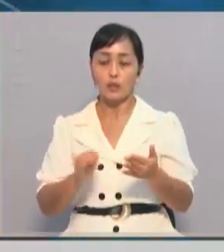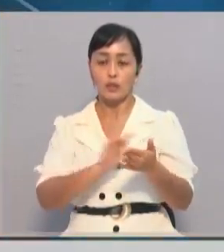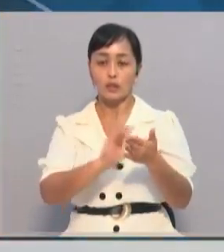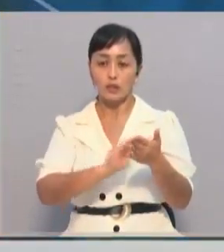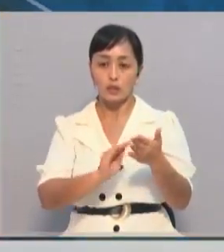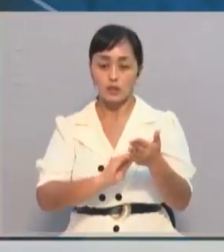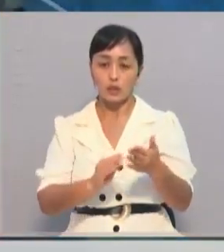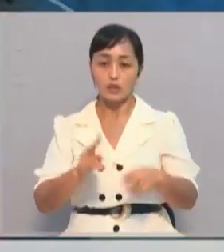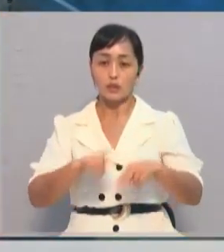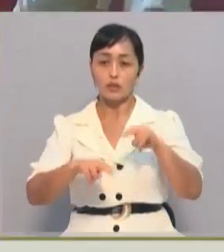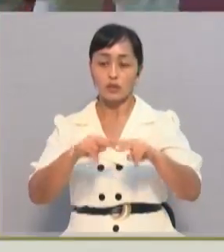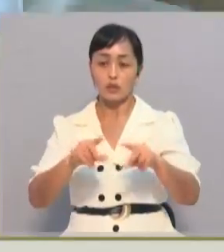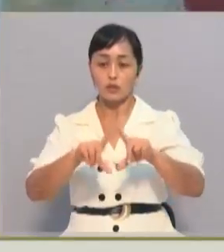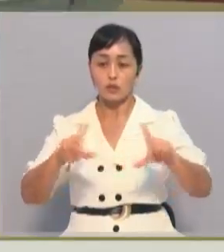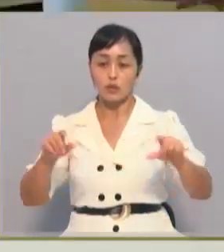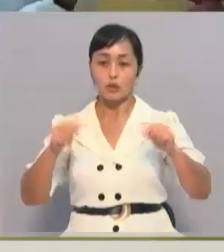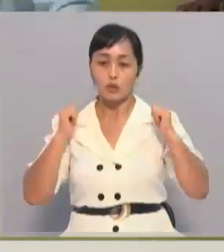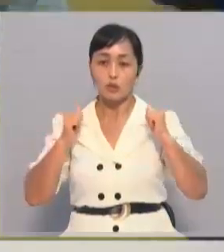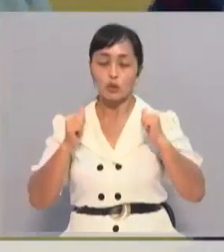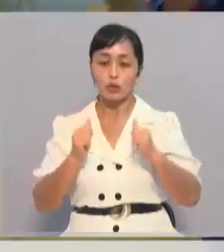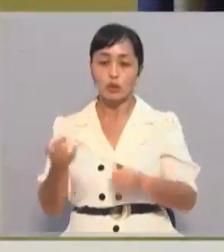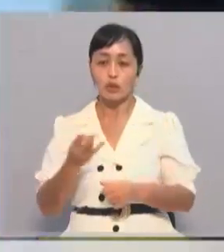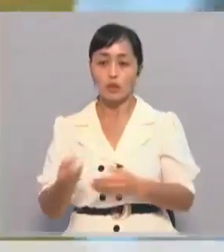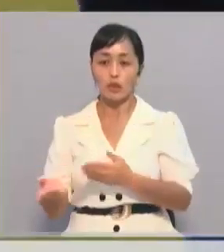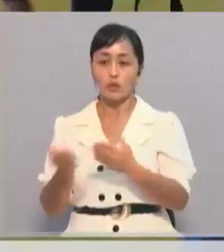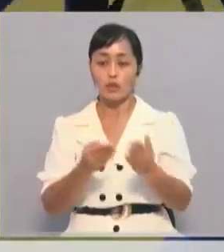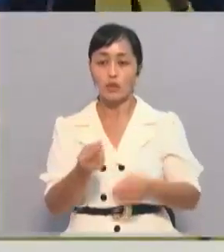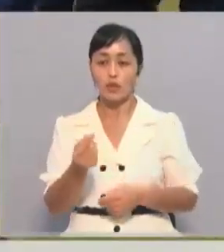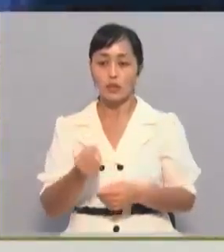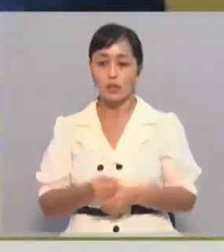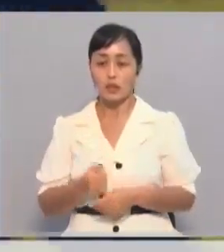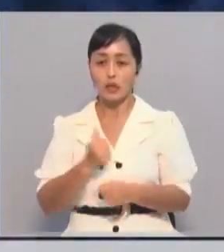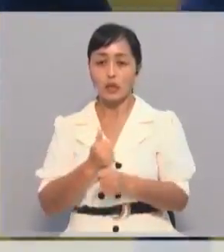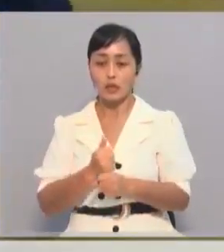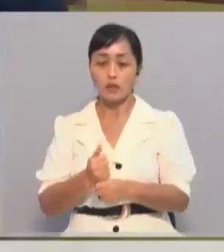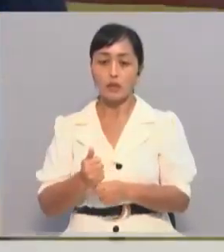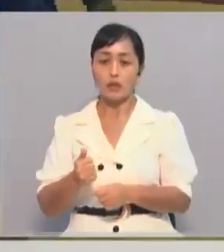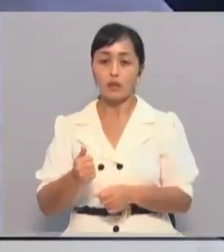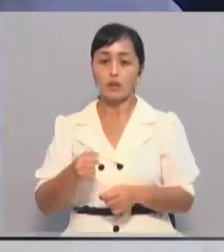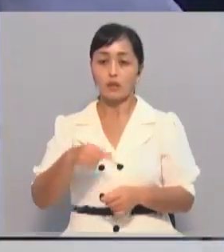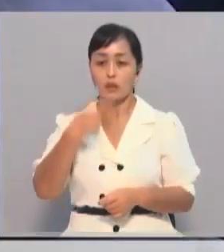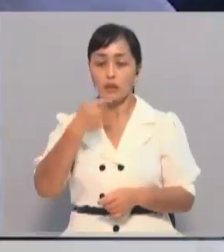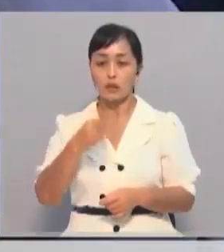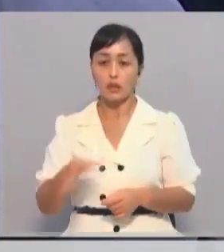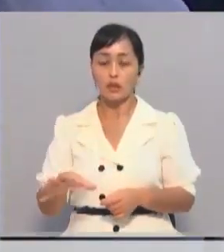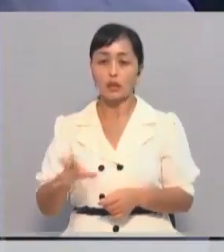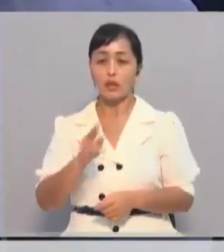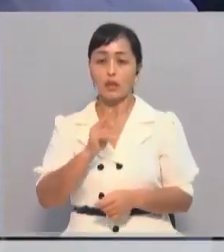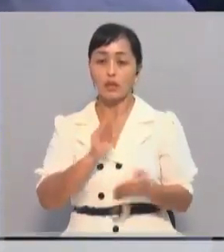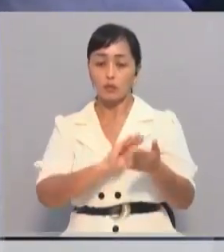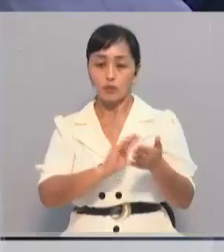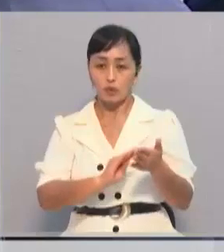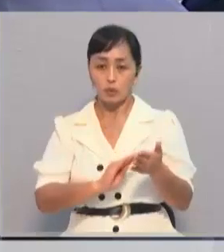на строительство спортивной школы должны быть выделены средства. Глава региона отметил, что данный вопрос будет изучен и по нему